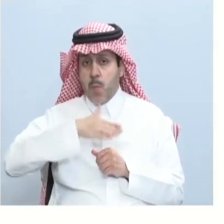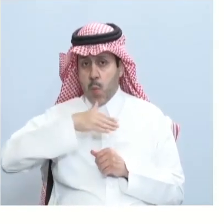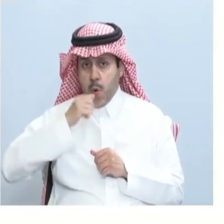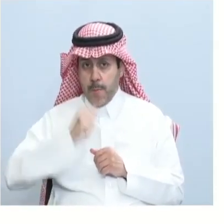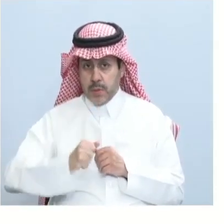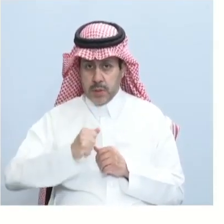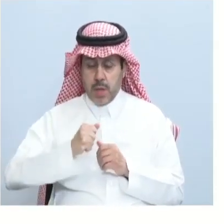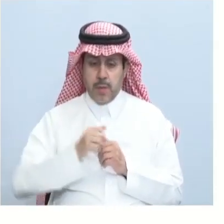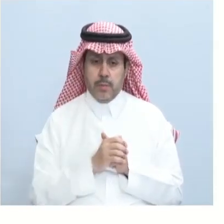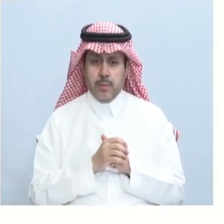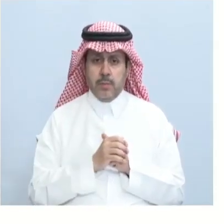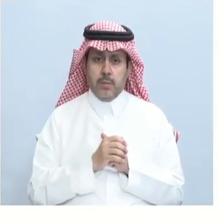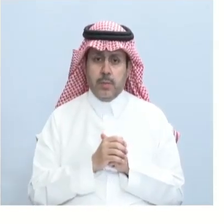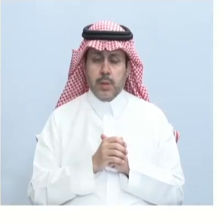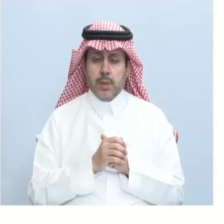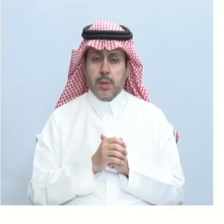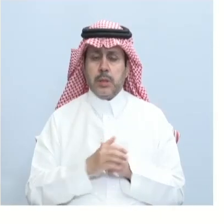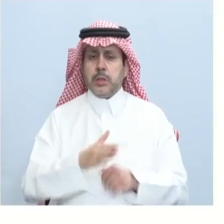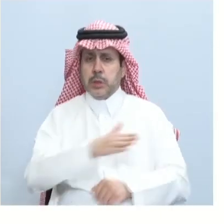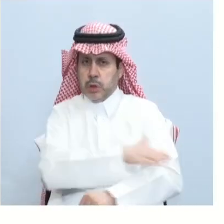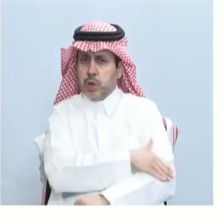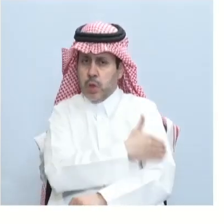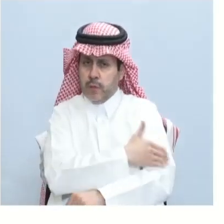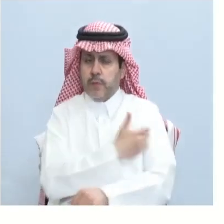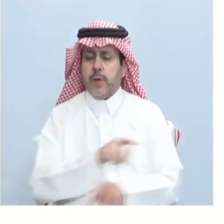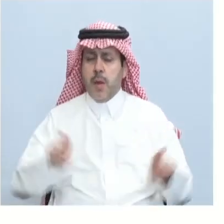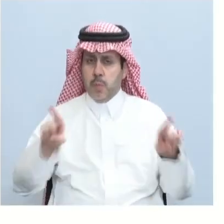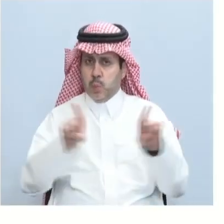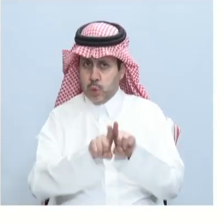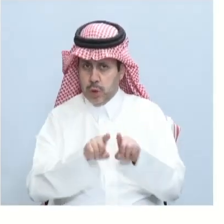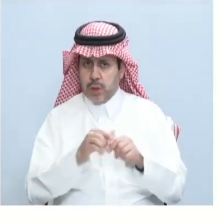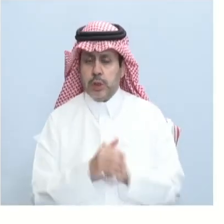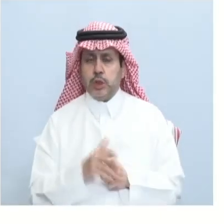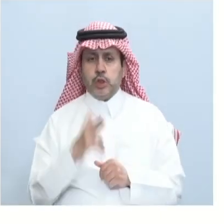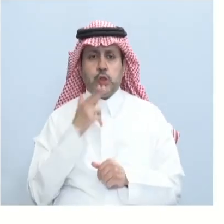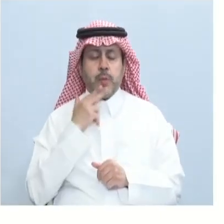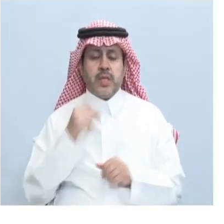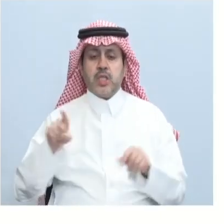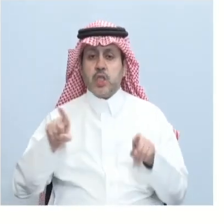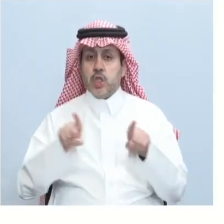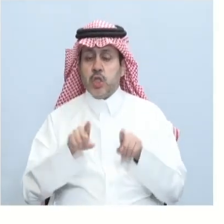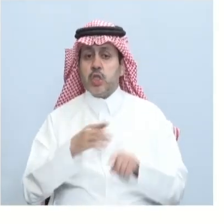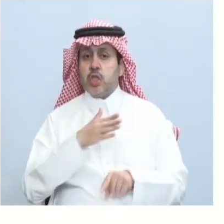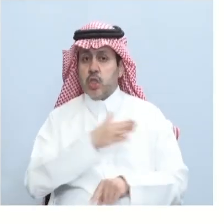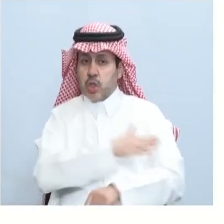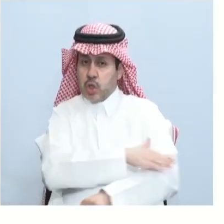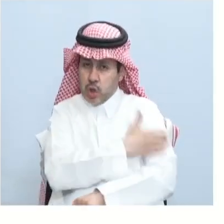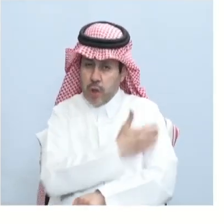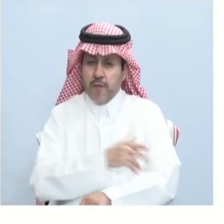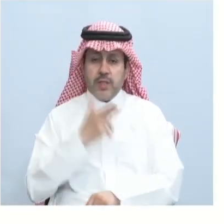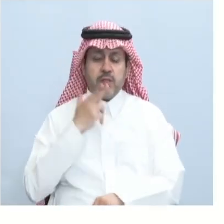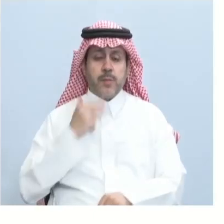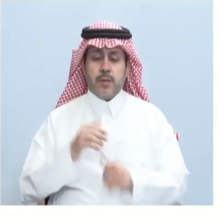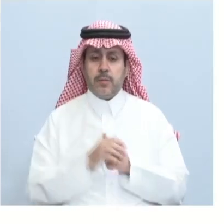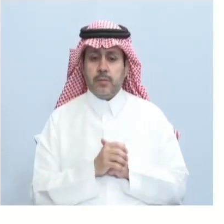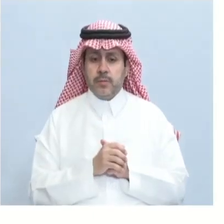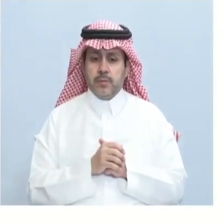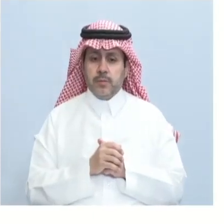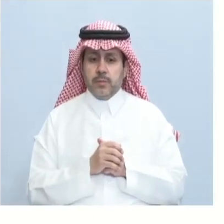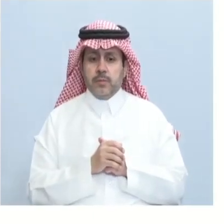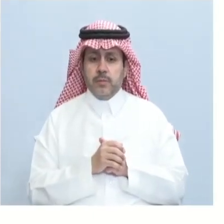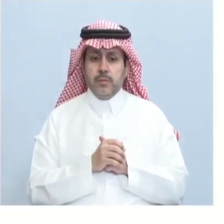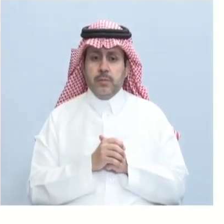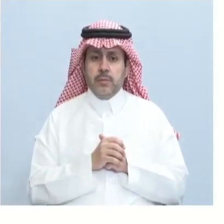بماذا الصفح عن المشركين صفحا جميلا صفحا جميلا هذا الصفح